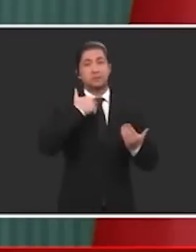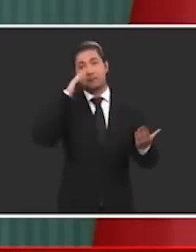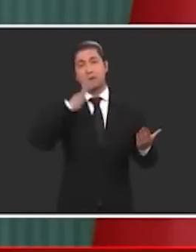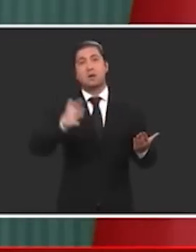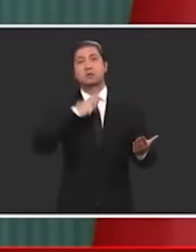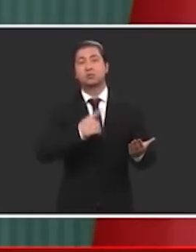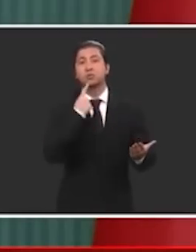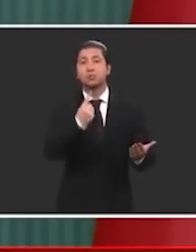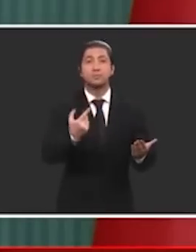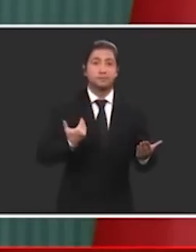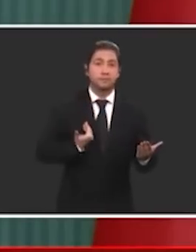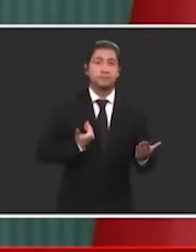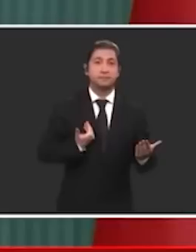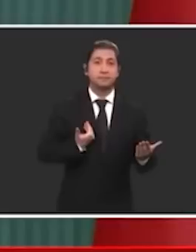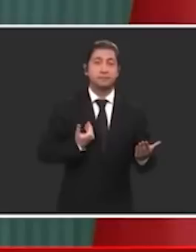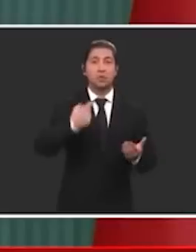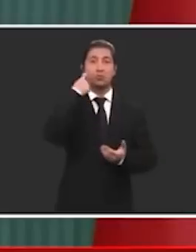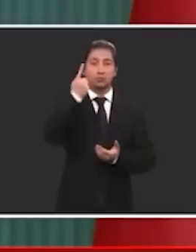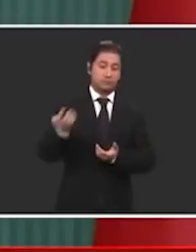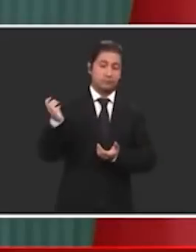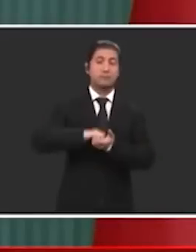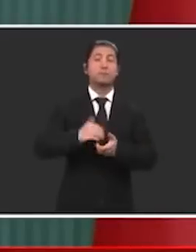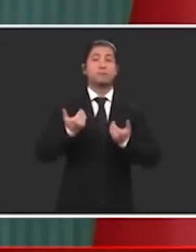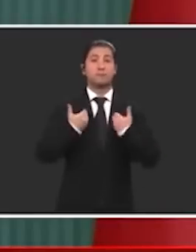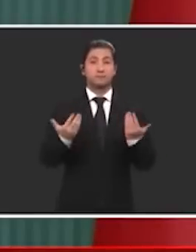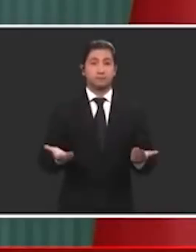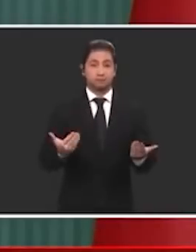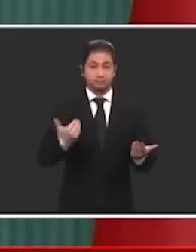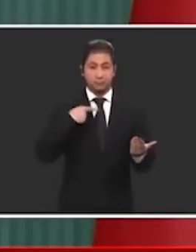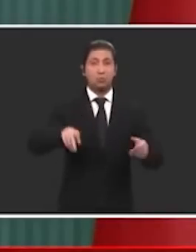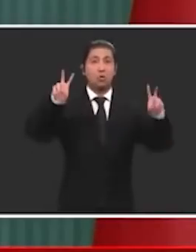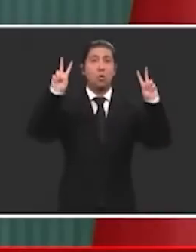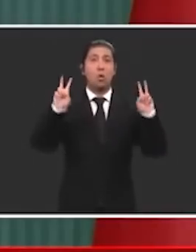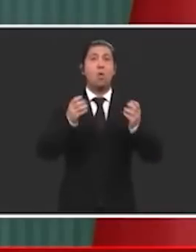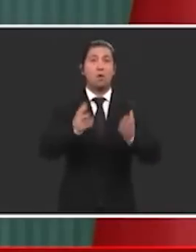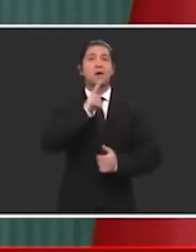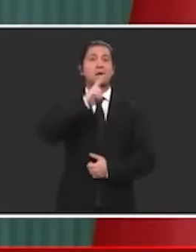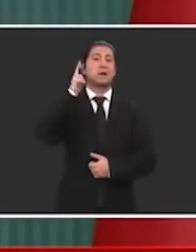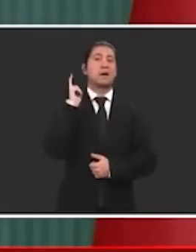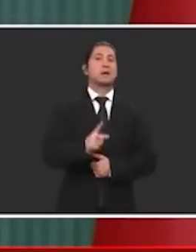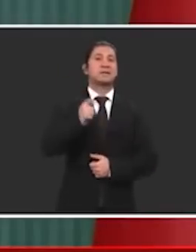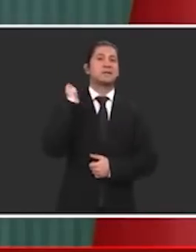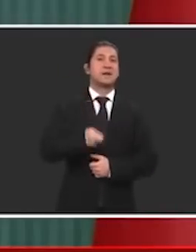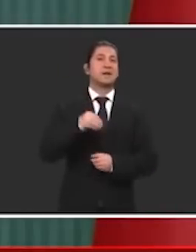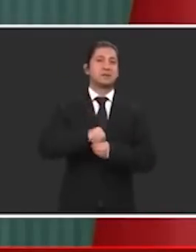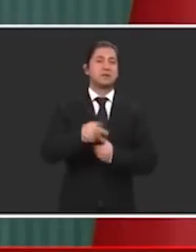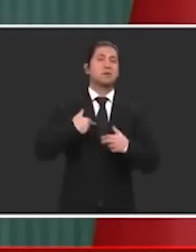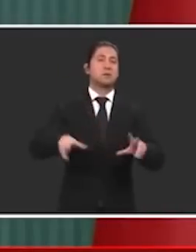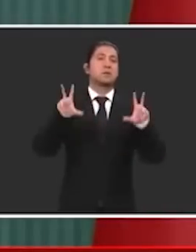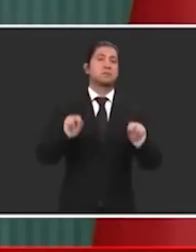belirtmek isterim. Cumhur İttifakı olarak bizim bu konudaki kararlılığımız